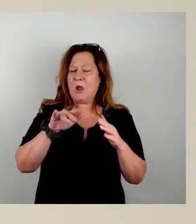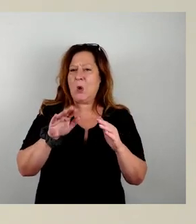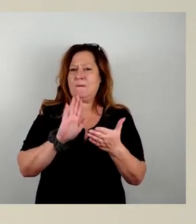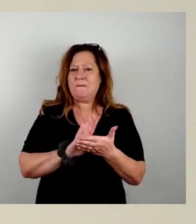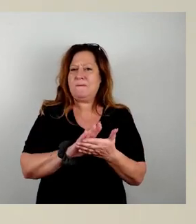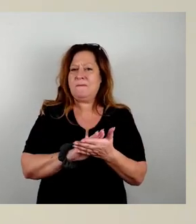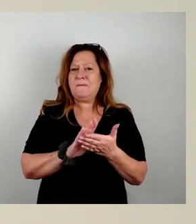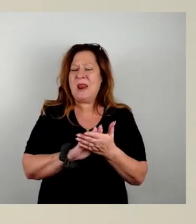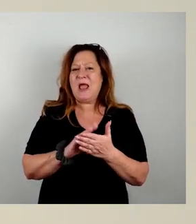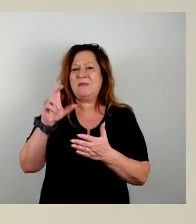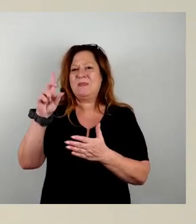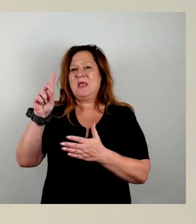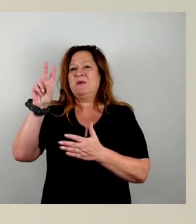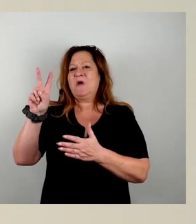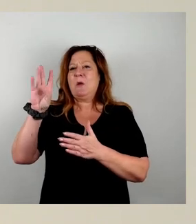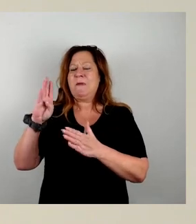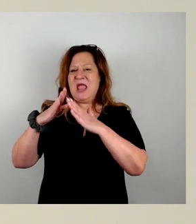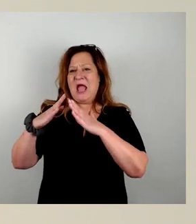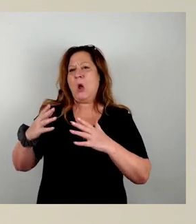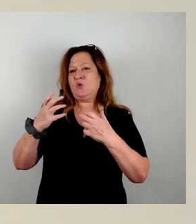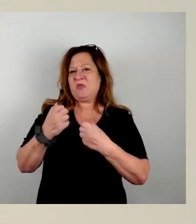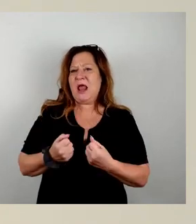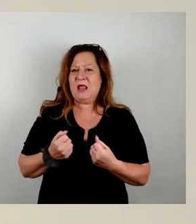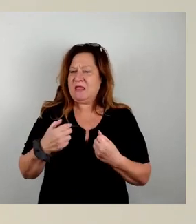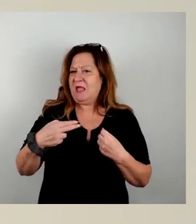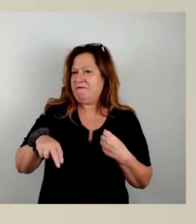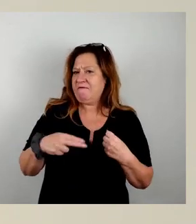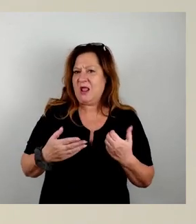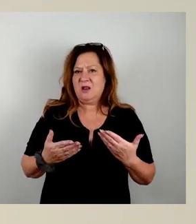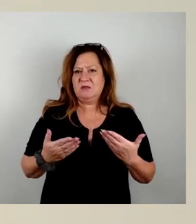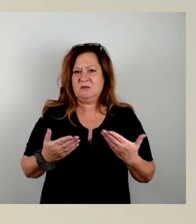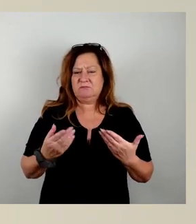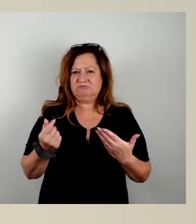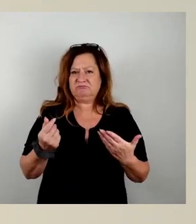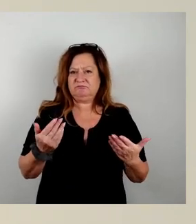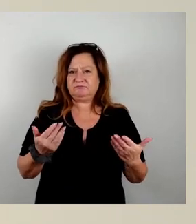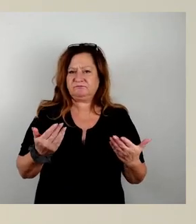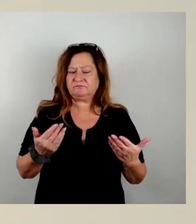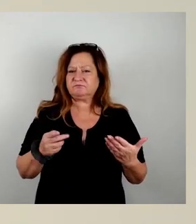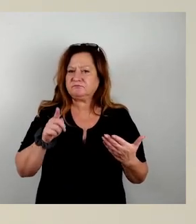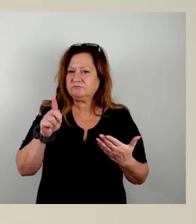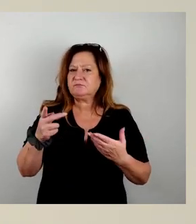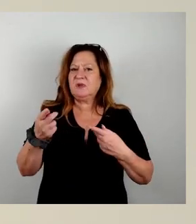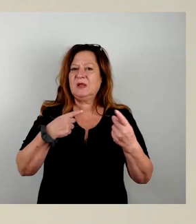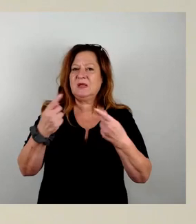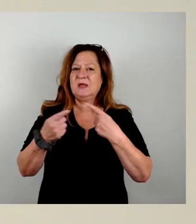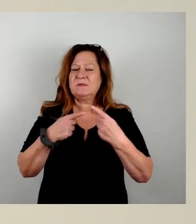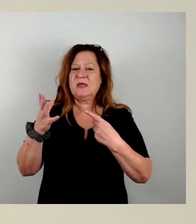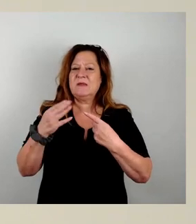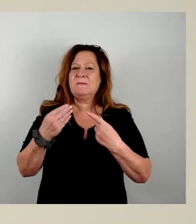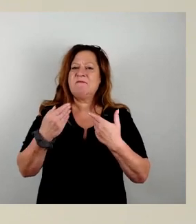DVB. Das heißt, dort sind wir in Gesprächen mit dem Freistaat Sachsen.